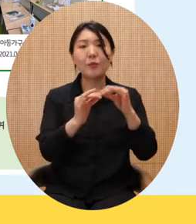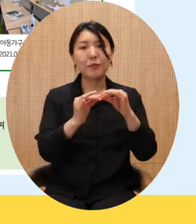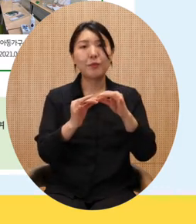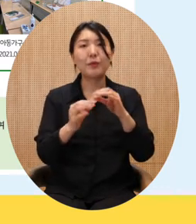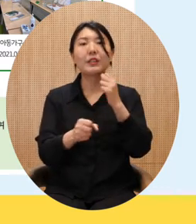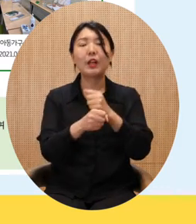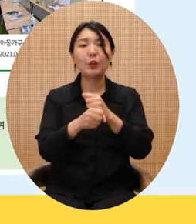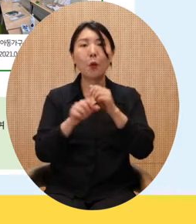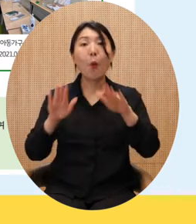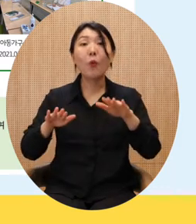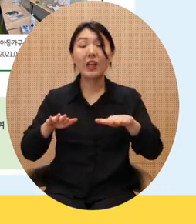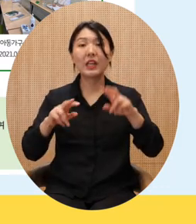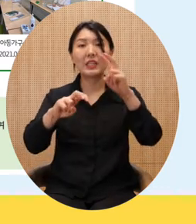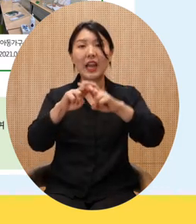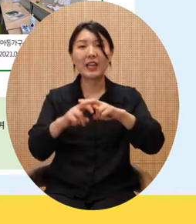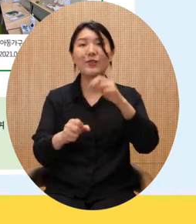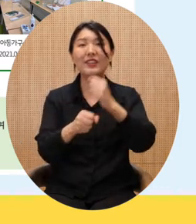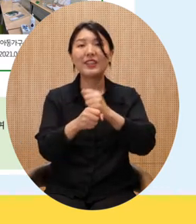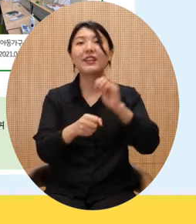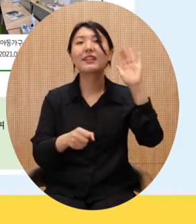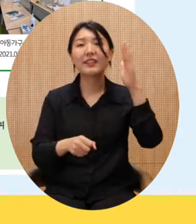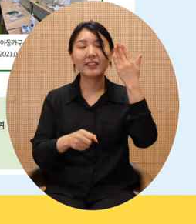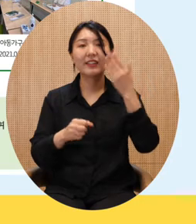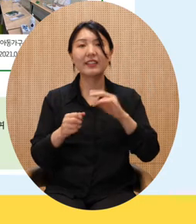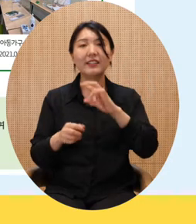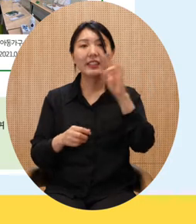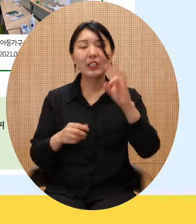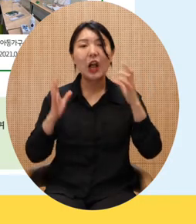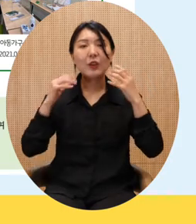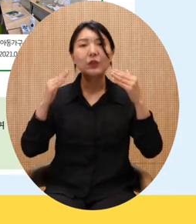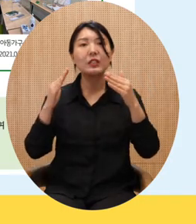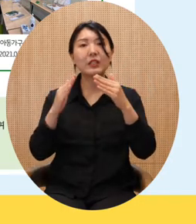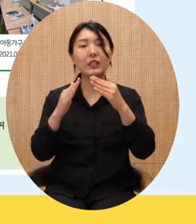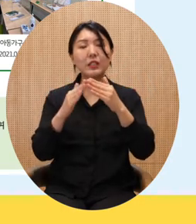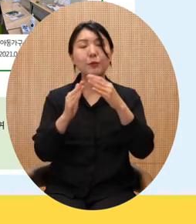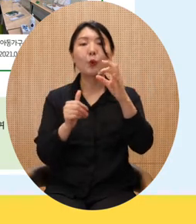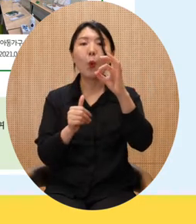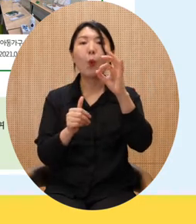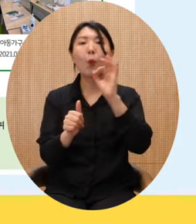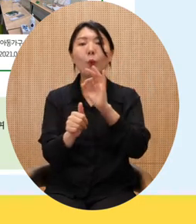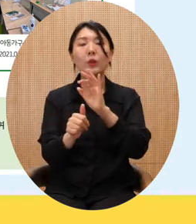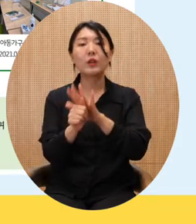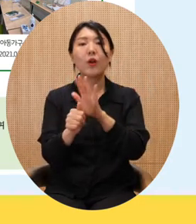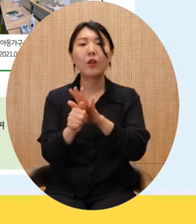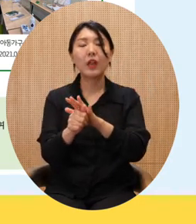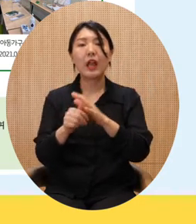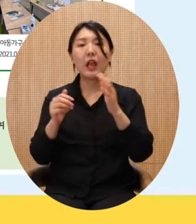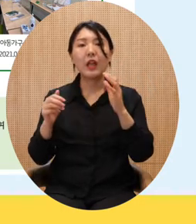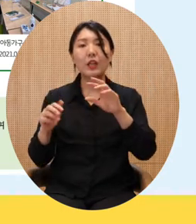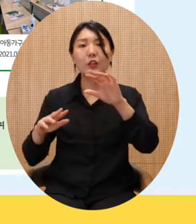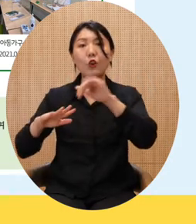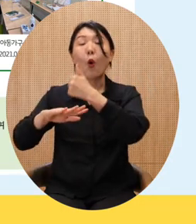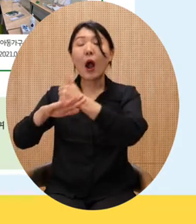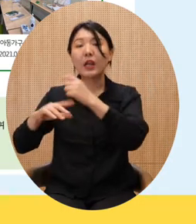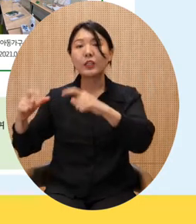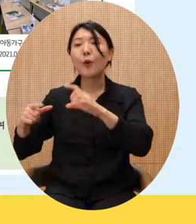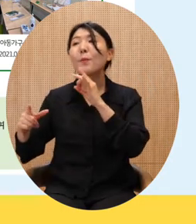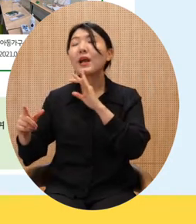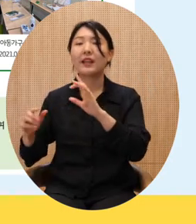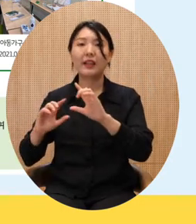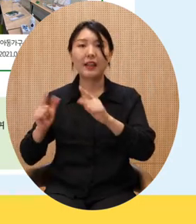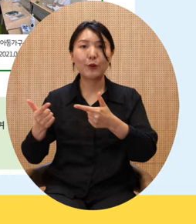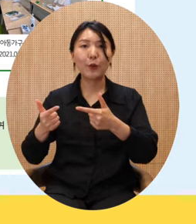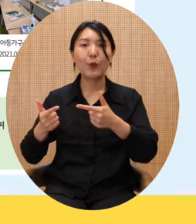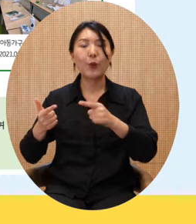자리가 마련되었습니다. 시흥형 아동주거급여는 정황지역만을 대상을 하는 것이 아니기 때문에 정황에 있는